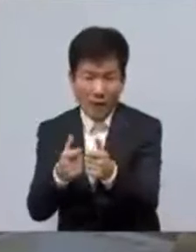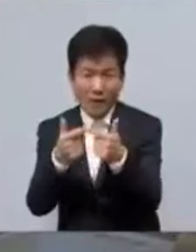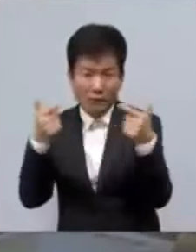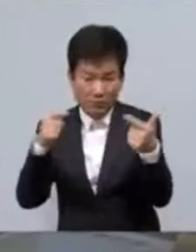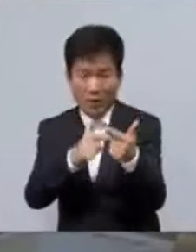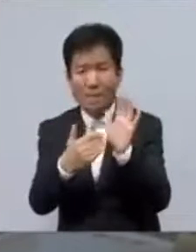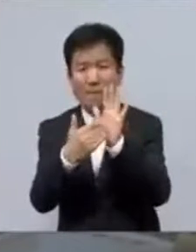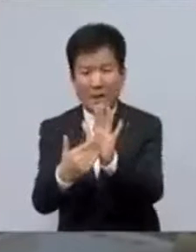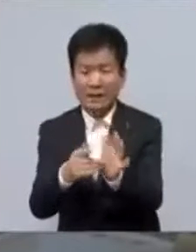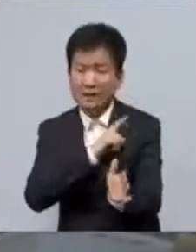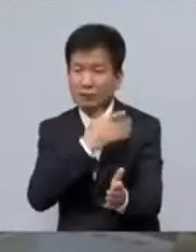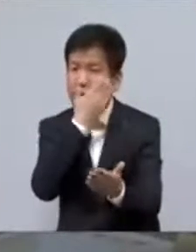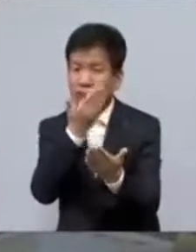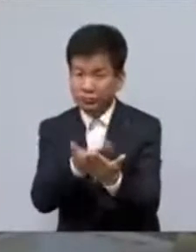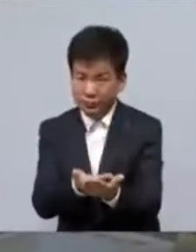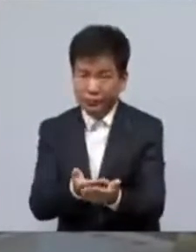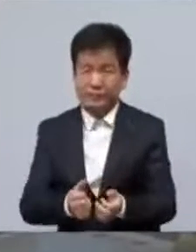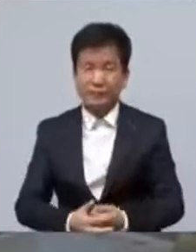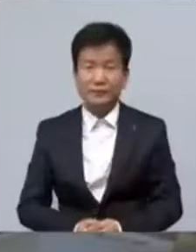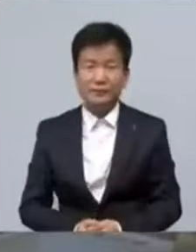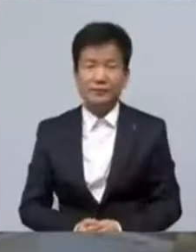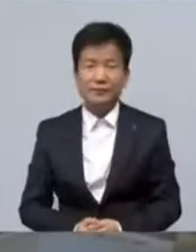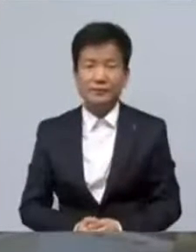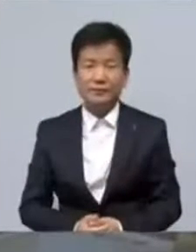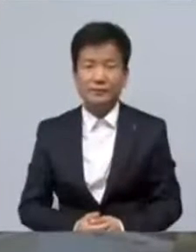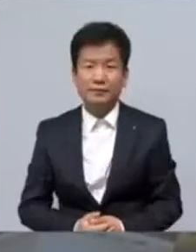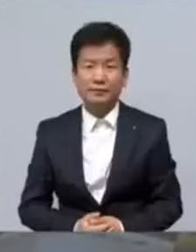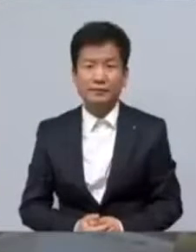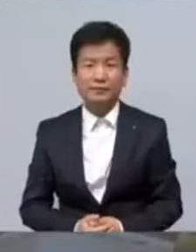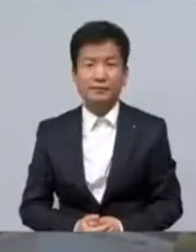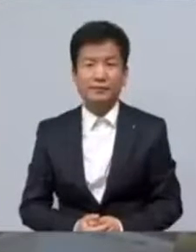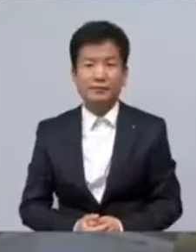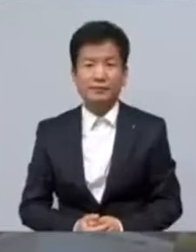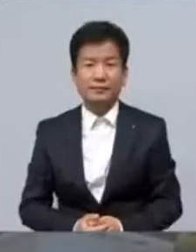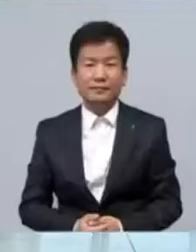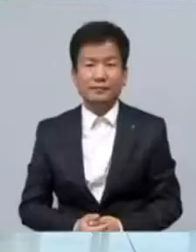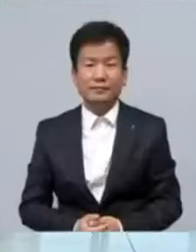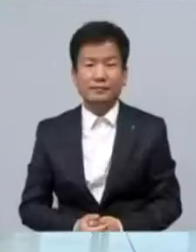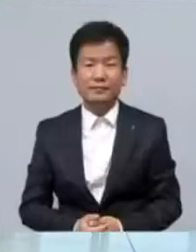를 차단하는 게 중요해 보입니다 첫 소식 박미영 기자 입니다